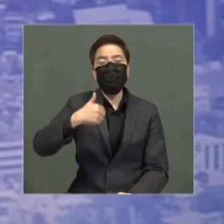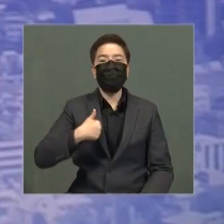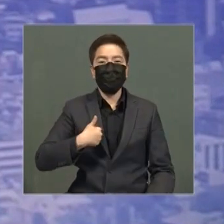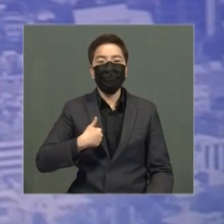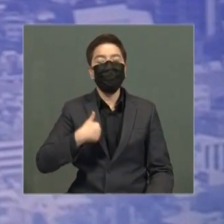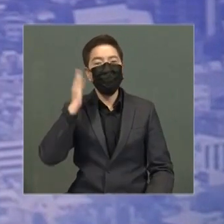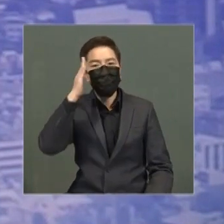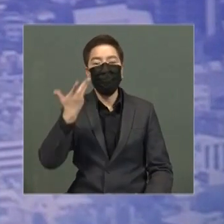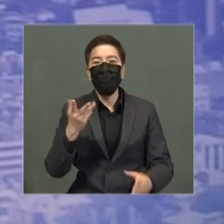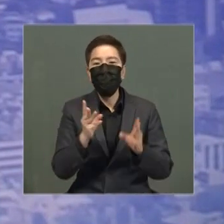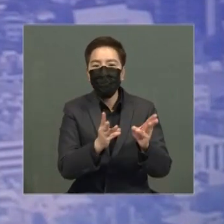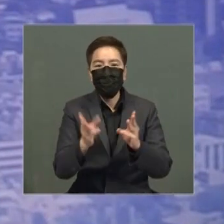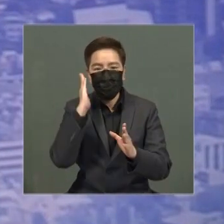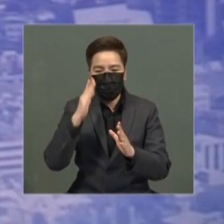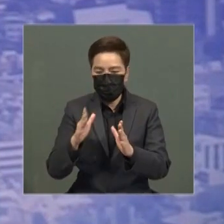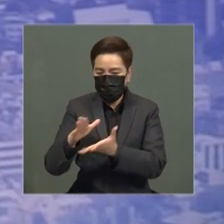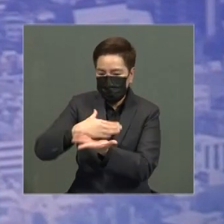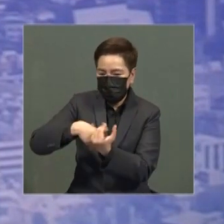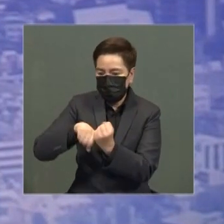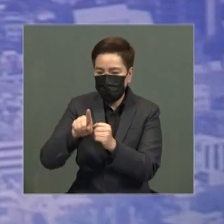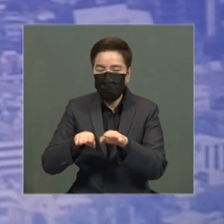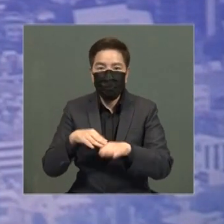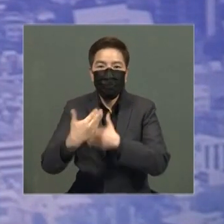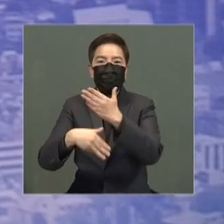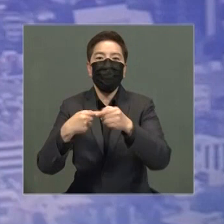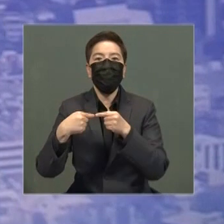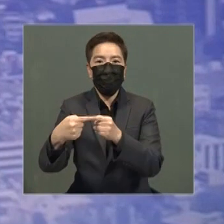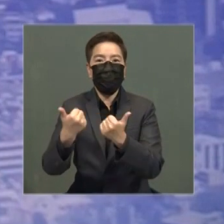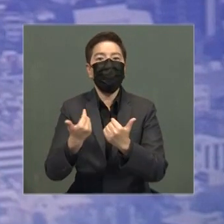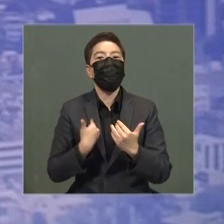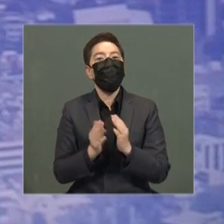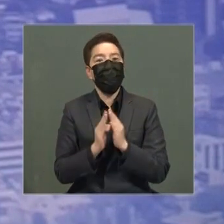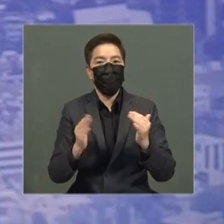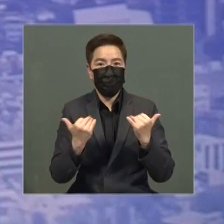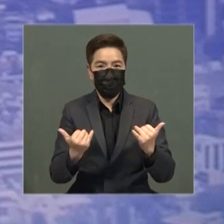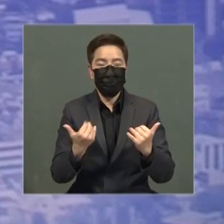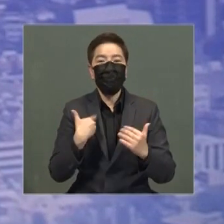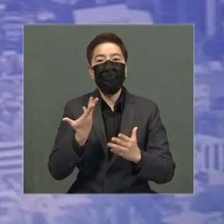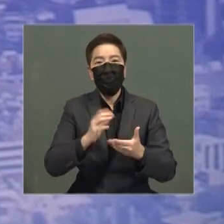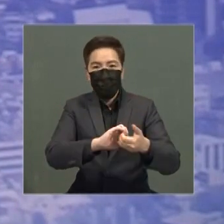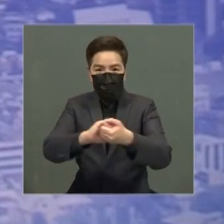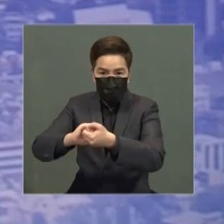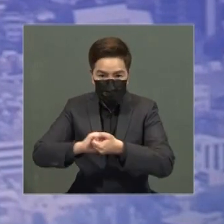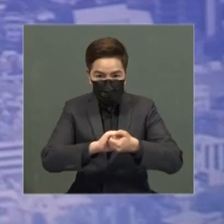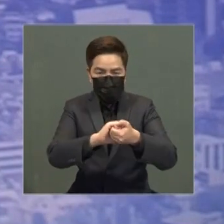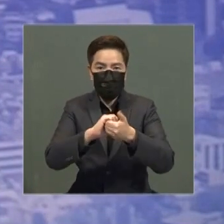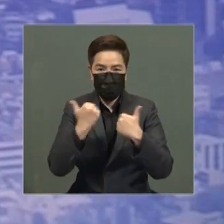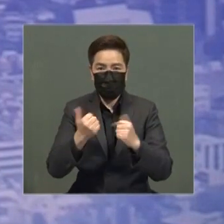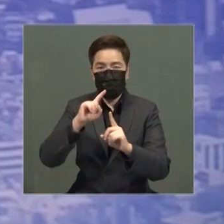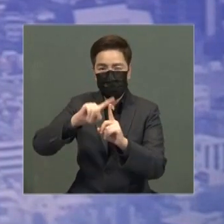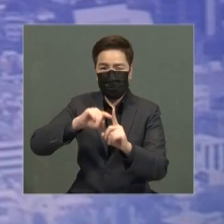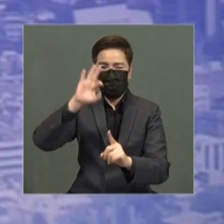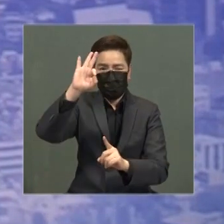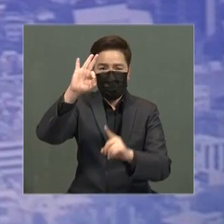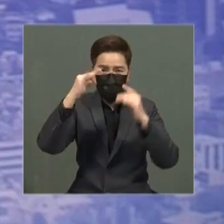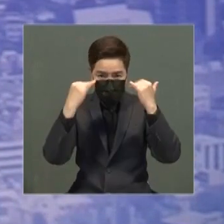เข้าไปสู่กระบวนการของการขับเคลื่อนเศรษฐกิจในด้านอื่นๆได้ด้วยนะครับขอกราบขอบคุณเป็นอย่างสูงในการให้ความร่วมมือในช่วงเวลาของเดือนกันย